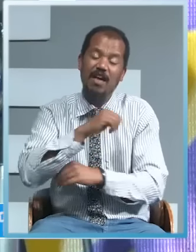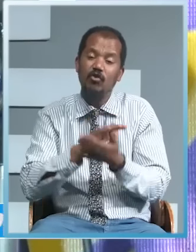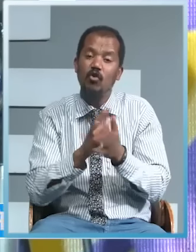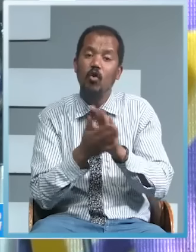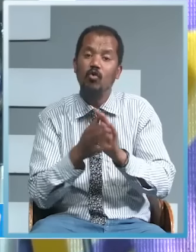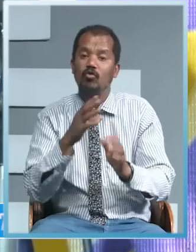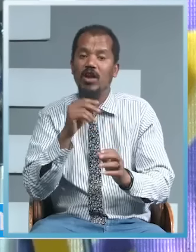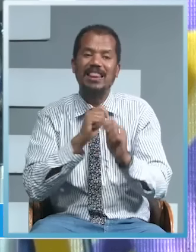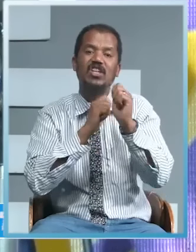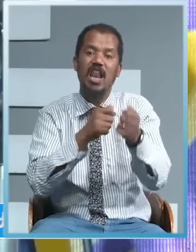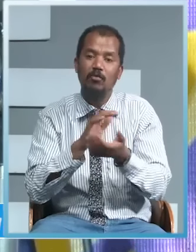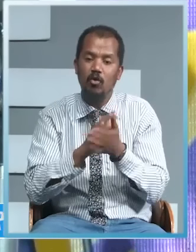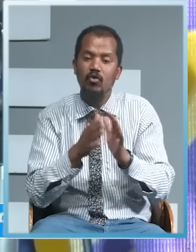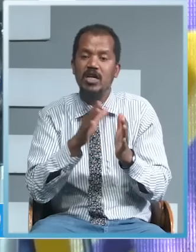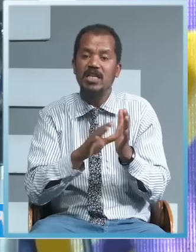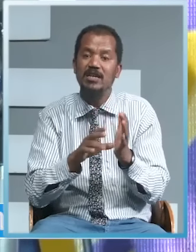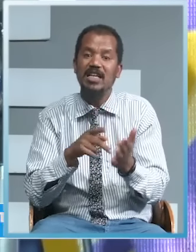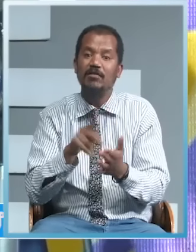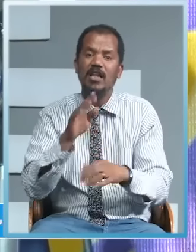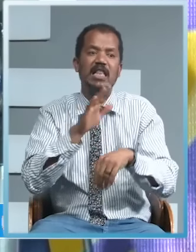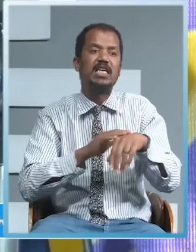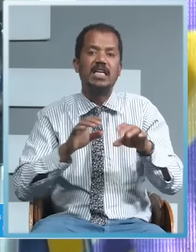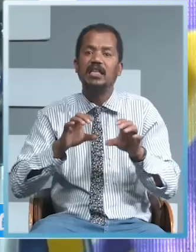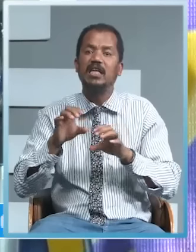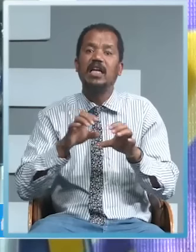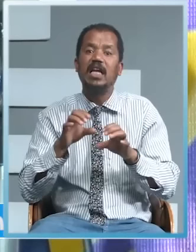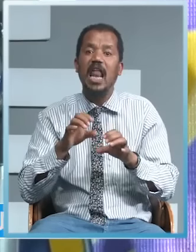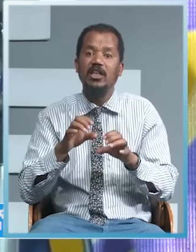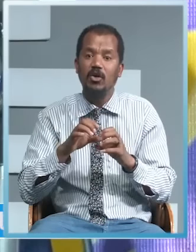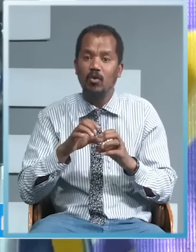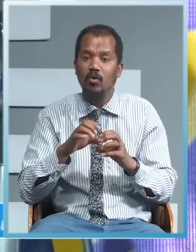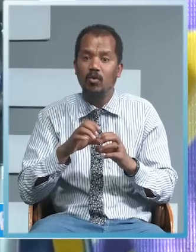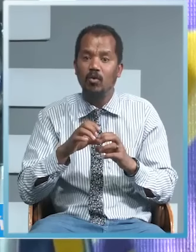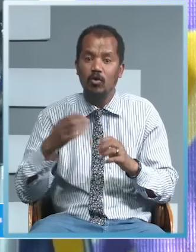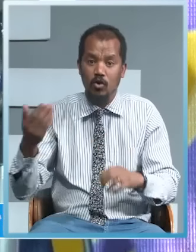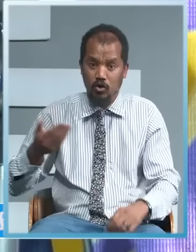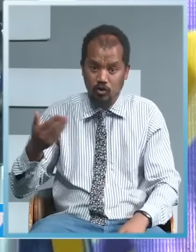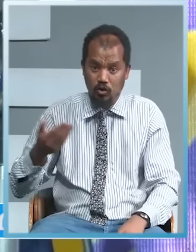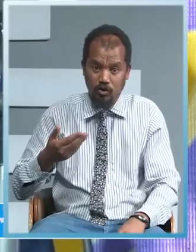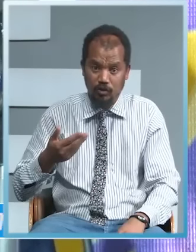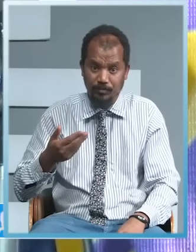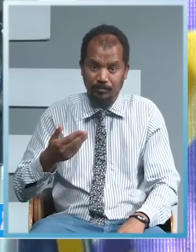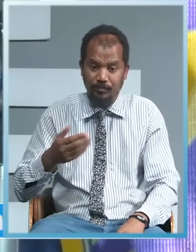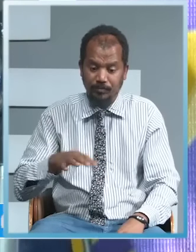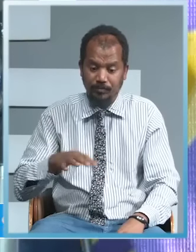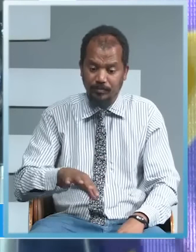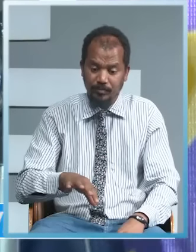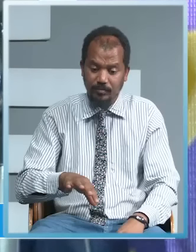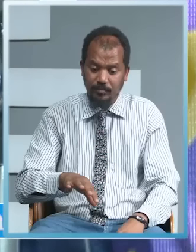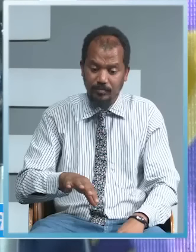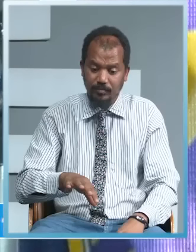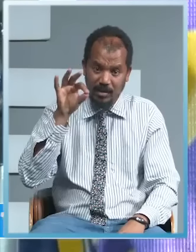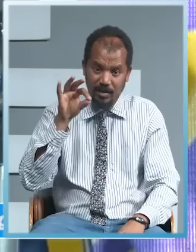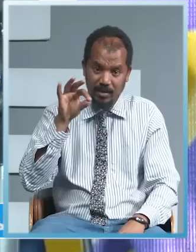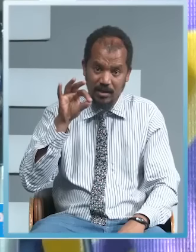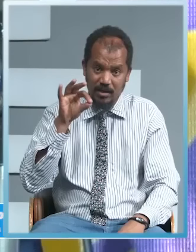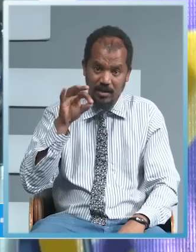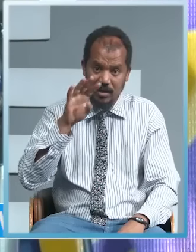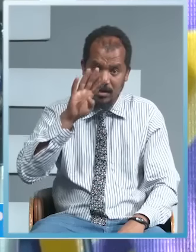አሸናፊ የሆኑና ተሸላሚ የሆኑ ግብር ከፋዮችና ጥሪ የተደረገላቸው እንግዶች በተገኙበት